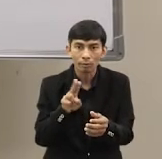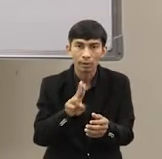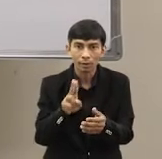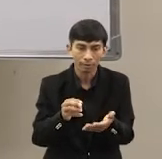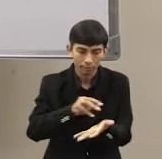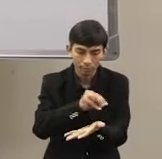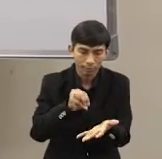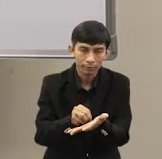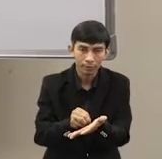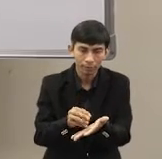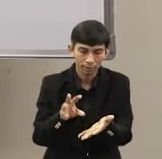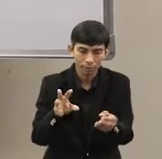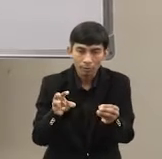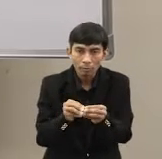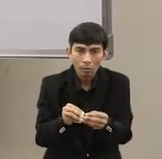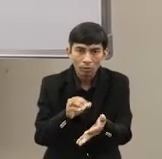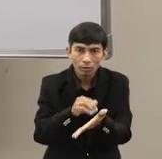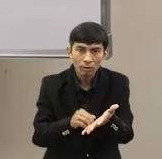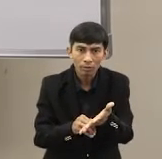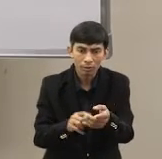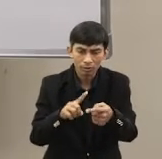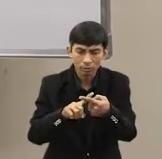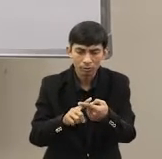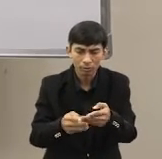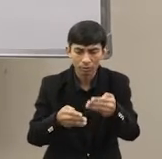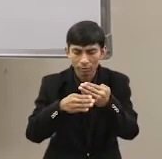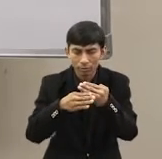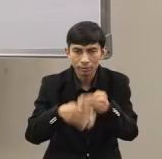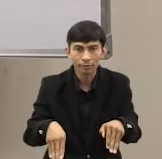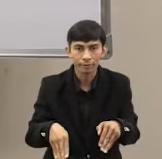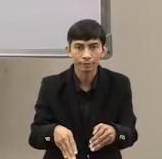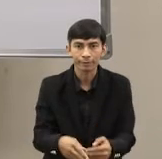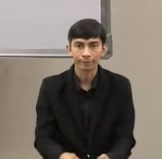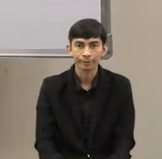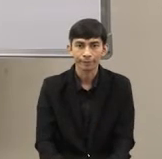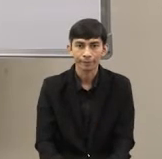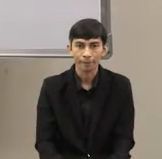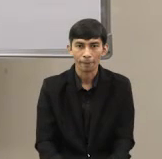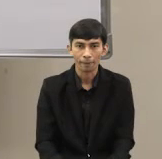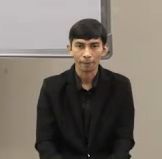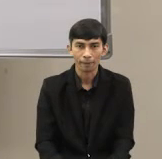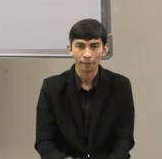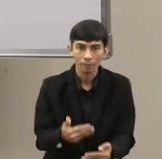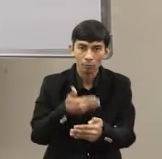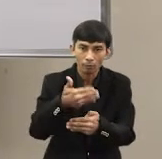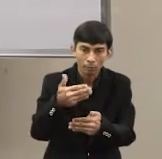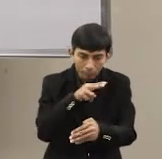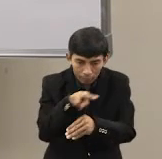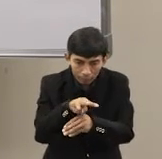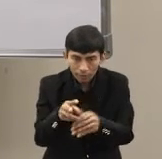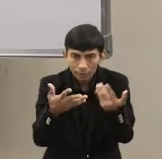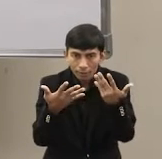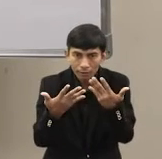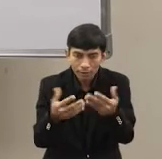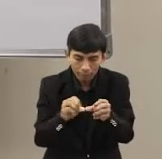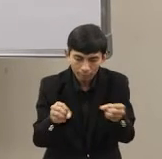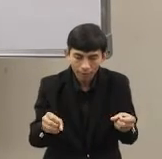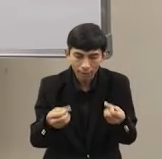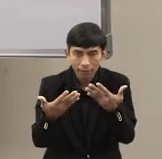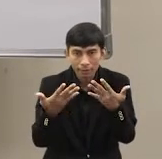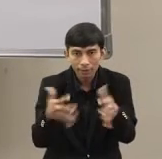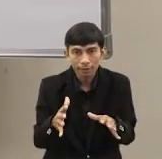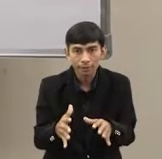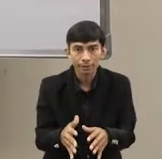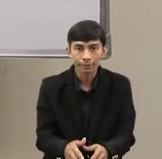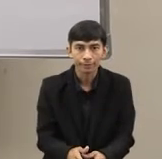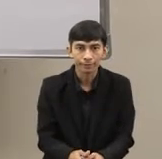bốc đó con rưu mưu có chạy chà chẳng bà to bị con bị nật tâm mơ là ba lấy nút hai ta con